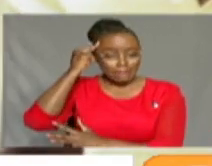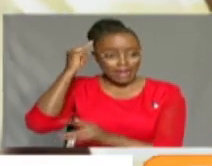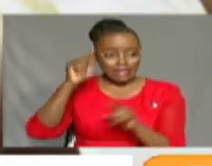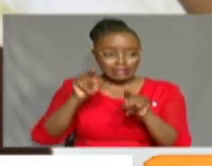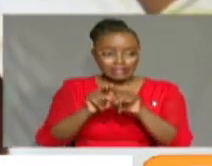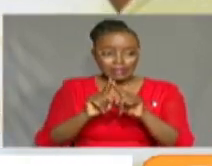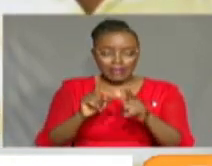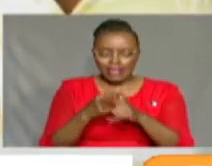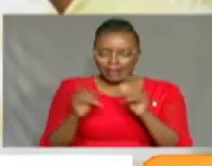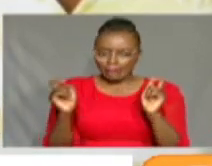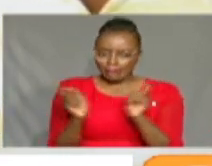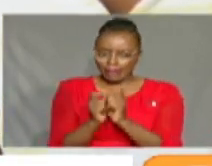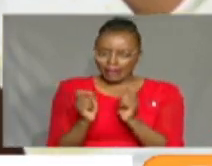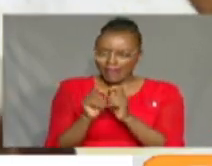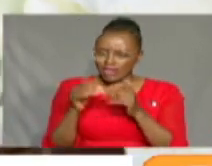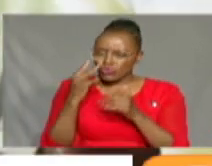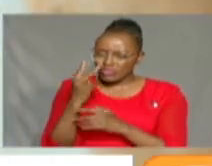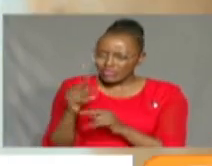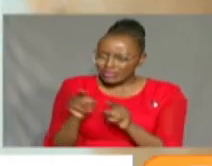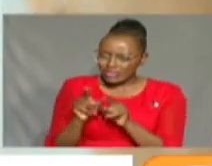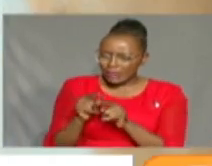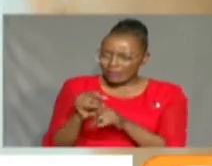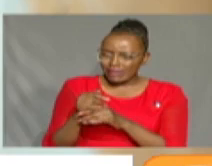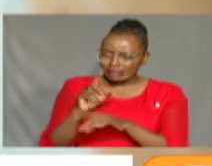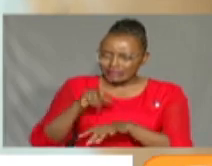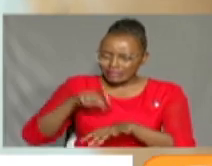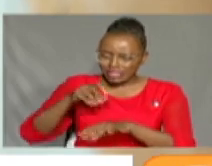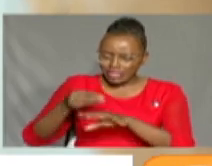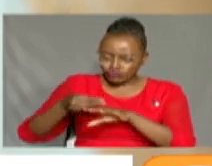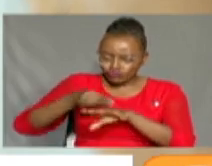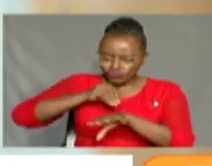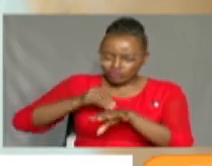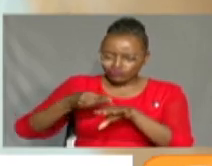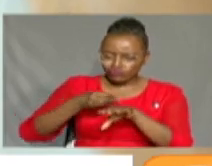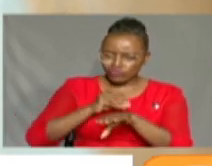then nikaanza kupili, vile nyoka upili ile skin, nikaanza kupili.